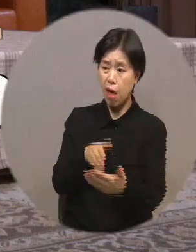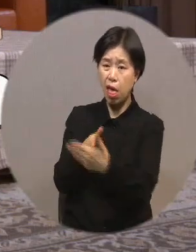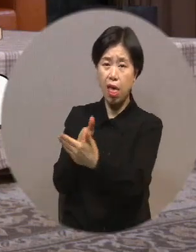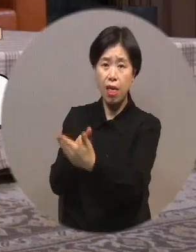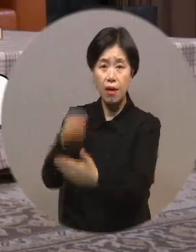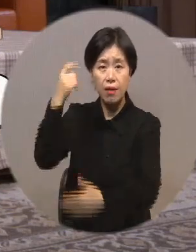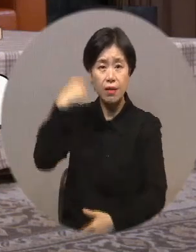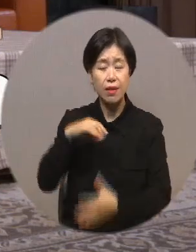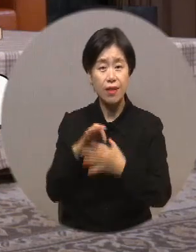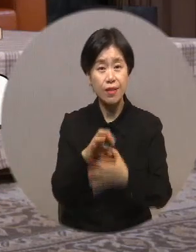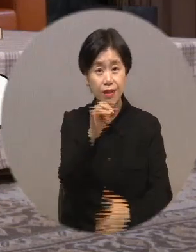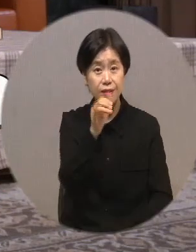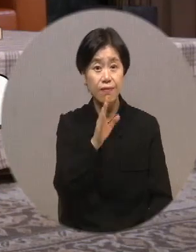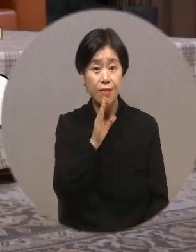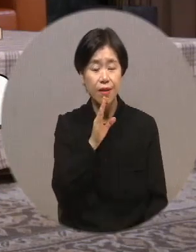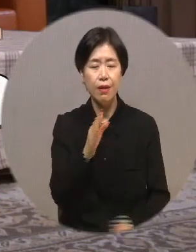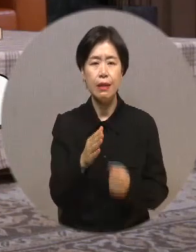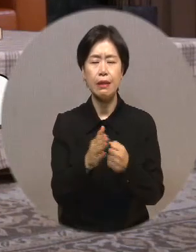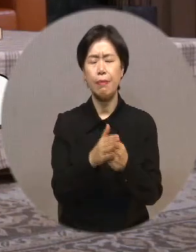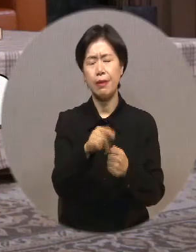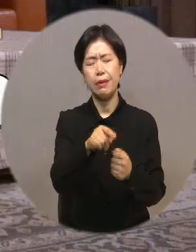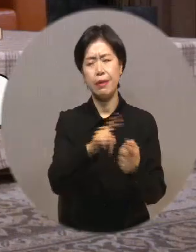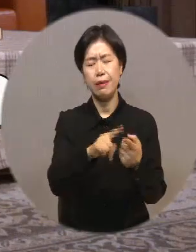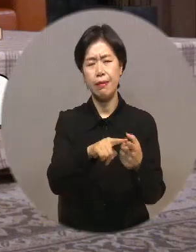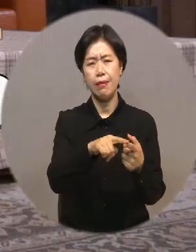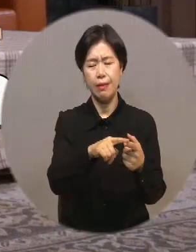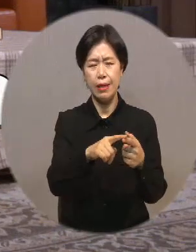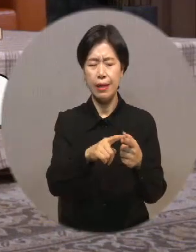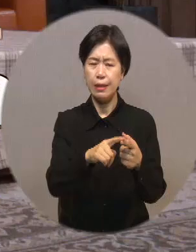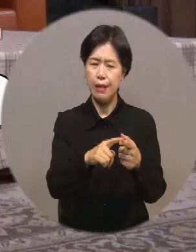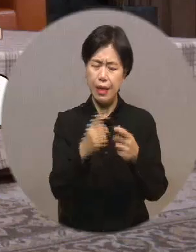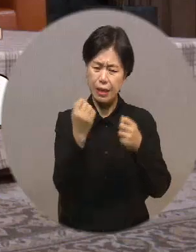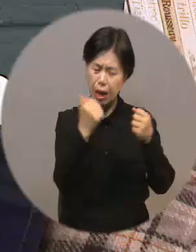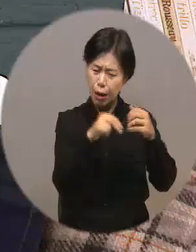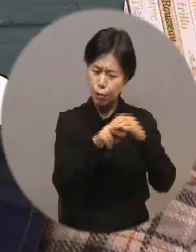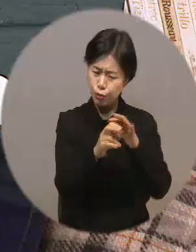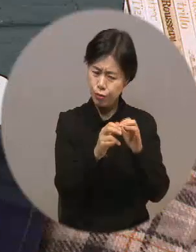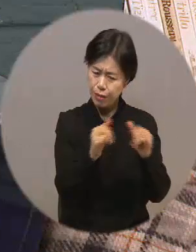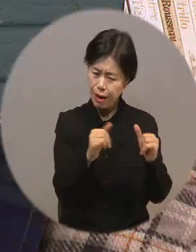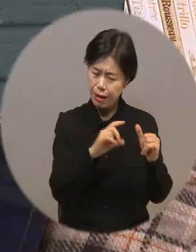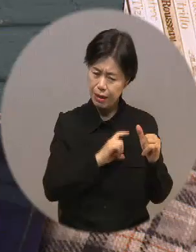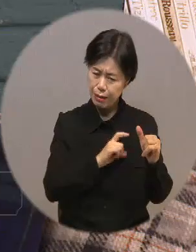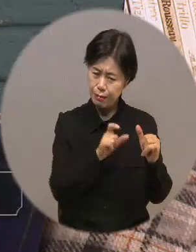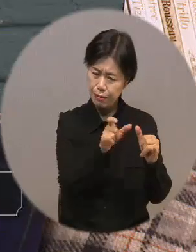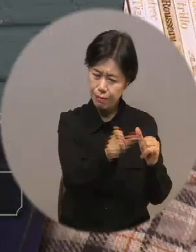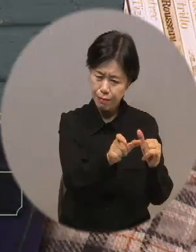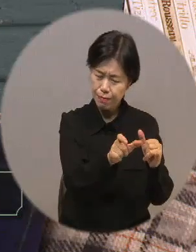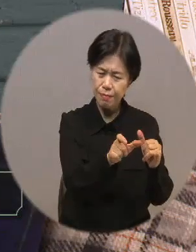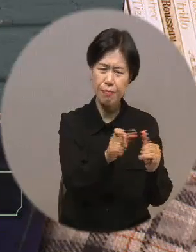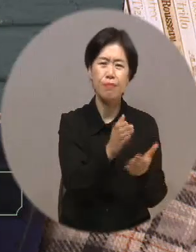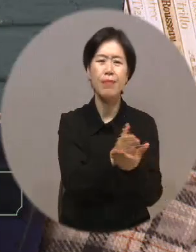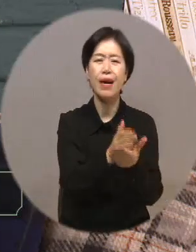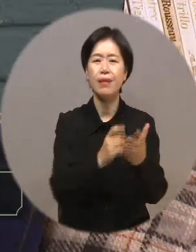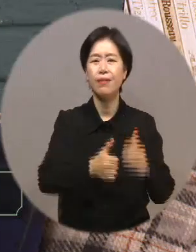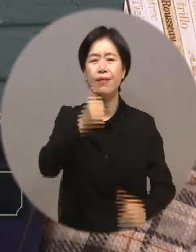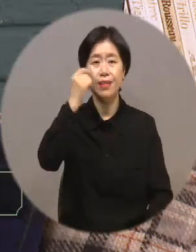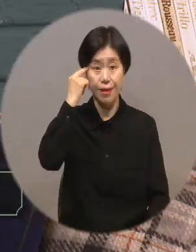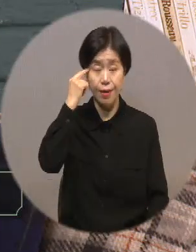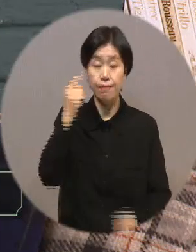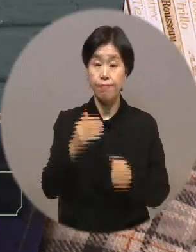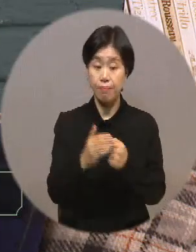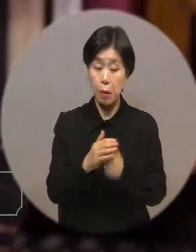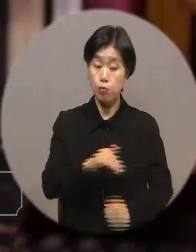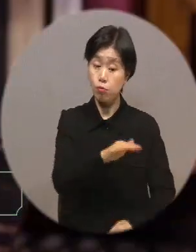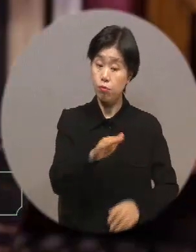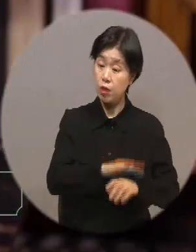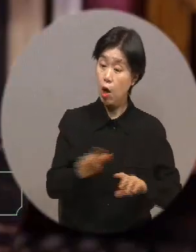저는 벗기고 싶었어요. 적어도 우리 아이들만큼은. 그래서 우리 잘 살 수 있다라는 거 한번 보여주자.